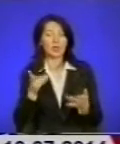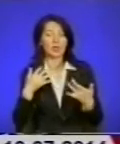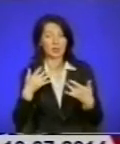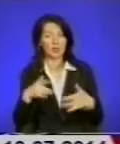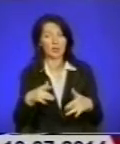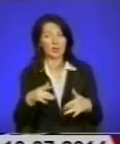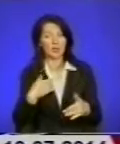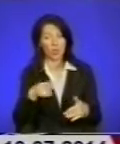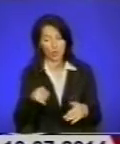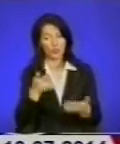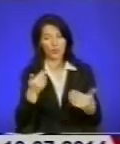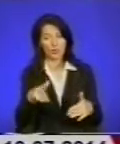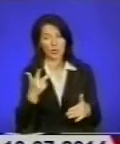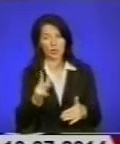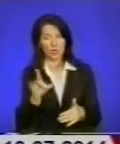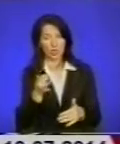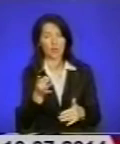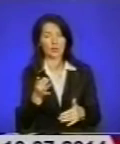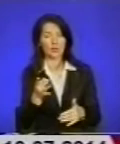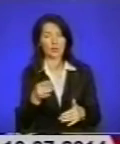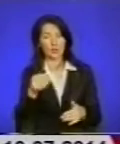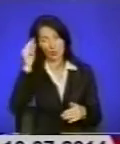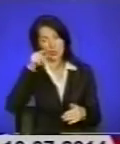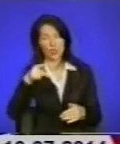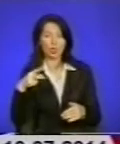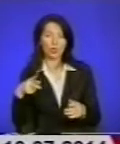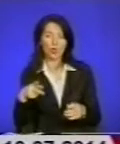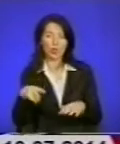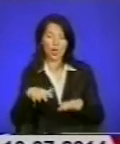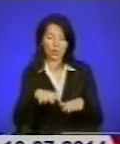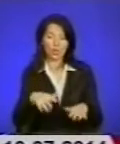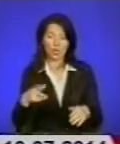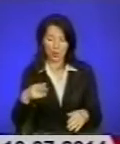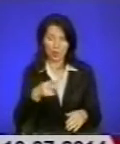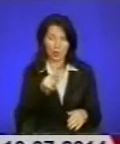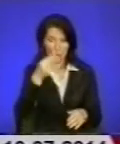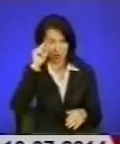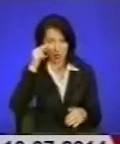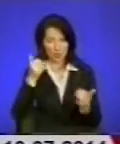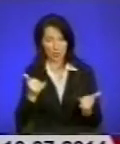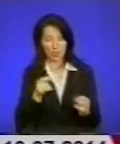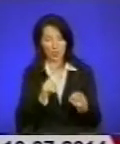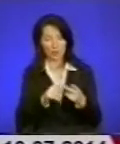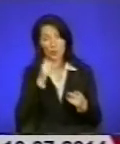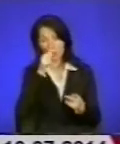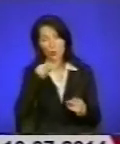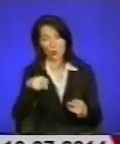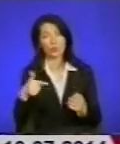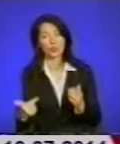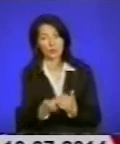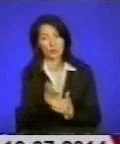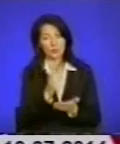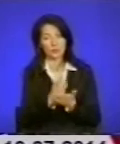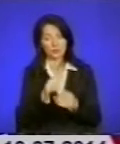Навчилася шити тут, різати тут навчилася. Зараз 1,5 року тут знаходжуся.